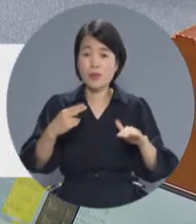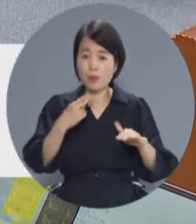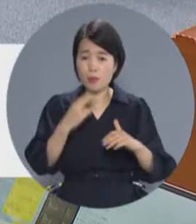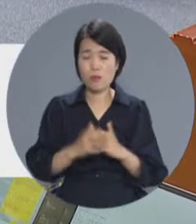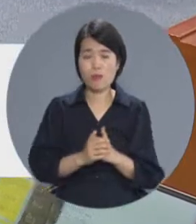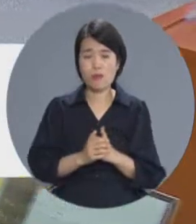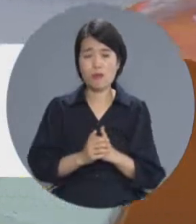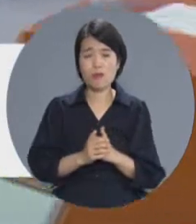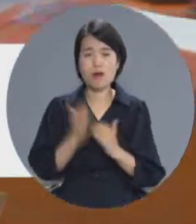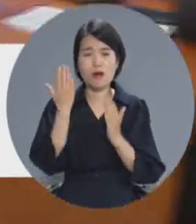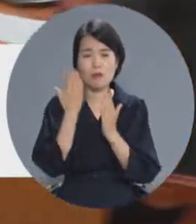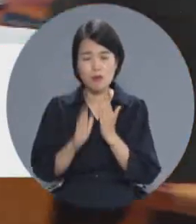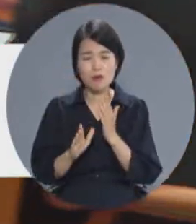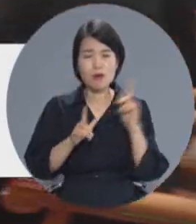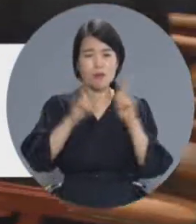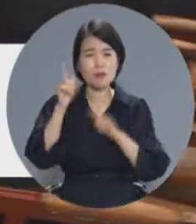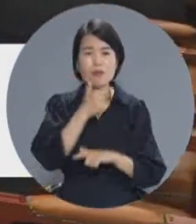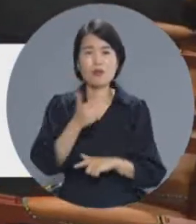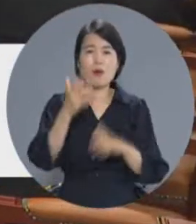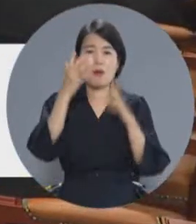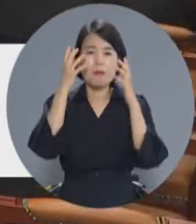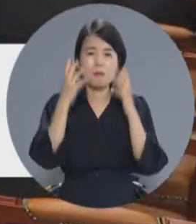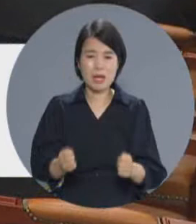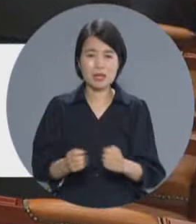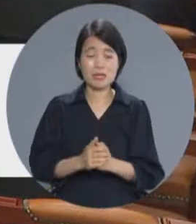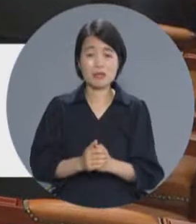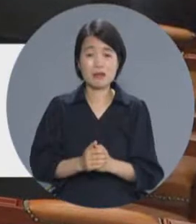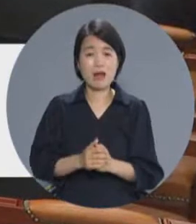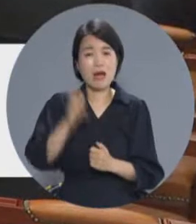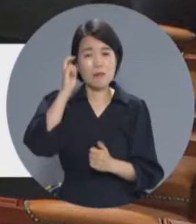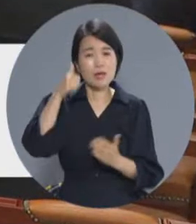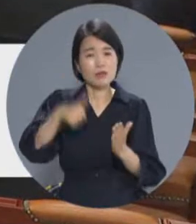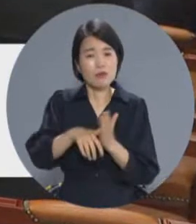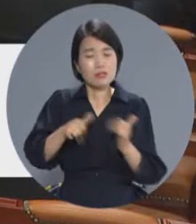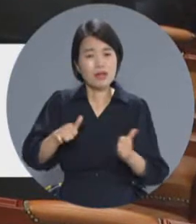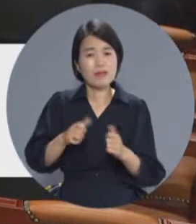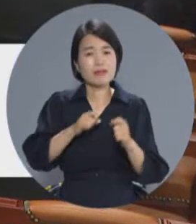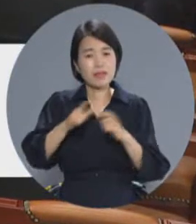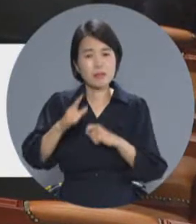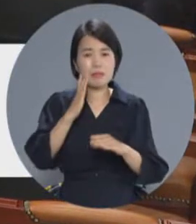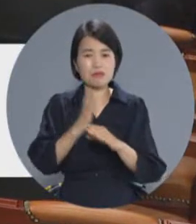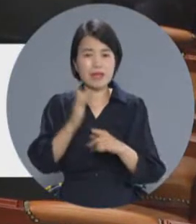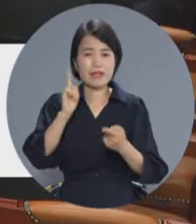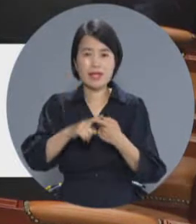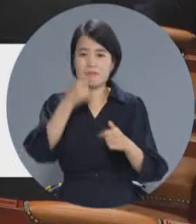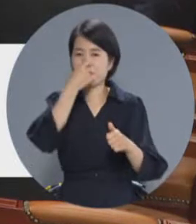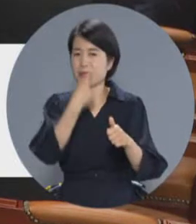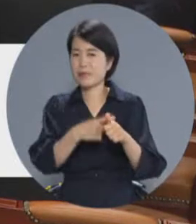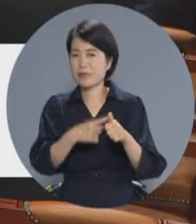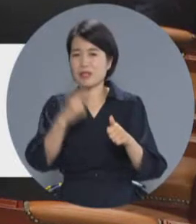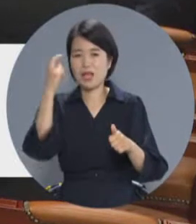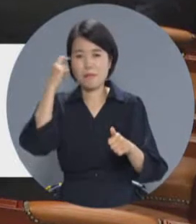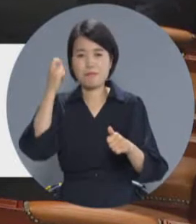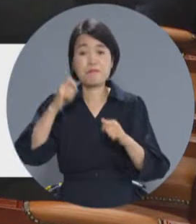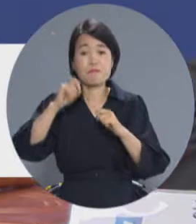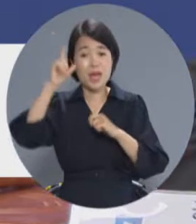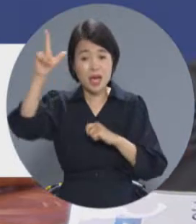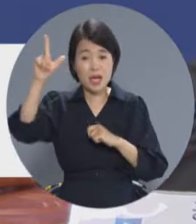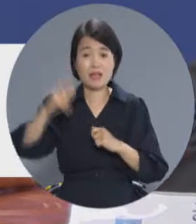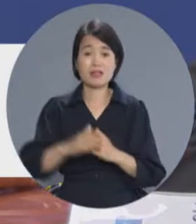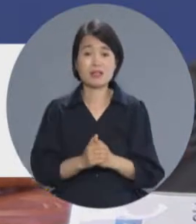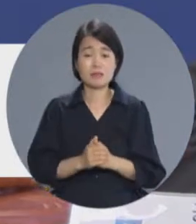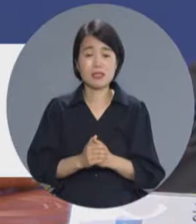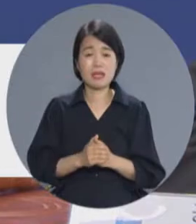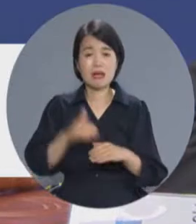풀 합류한 모습들이 너무 많이 보면서 어 유권자들이 상당히 민주당에 대한 비판적 의식이 높아지는 가운데